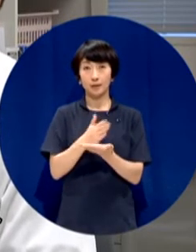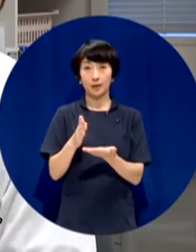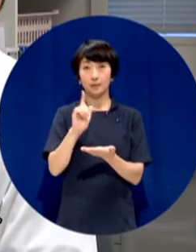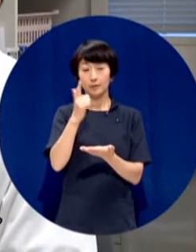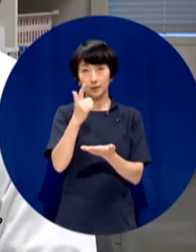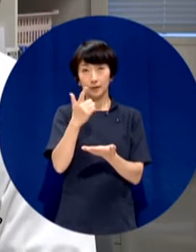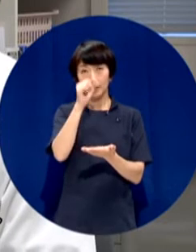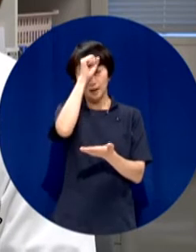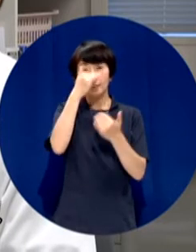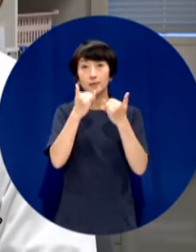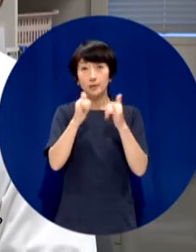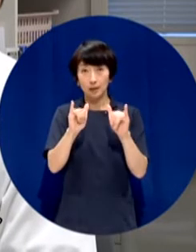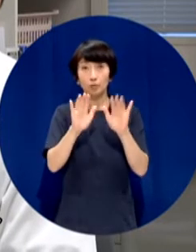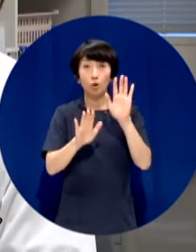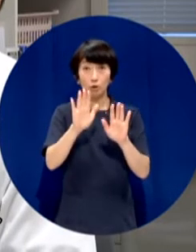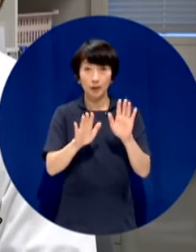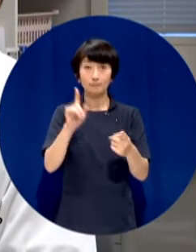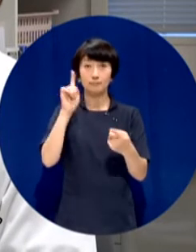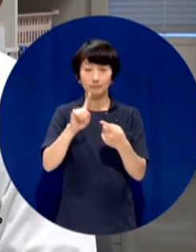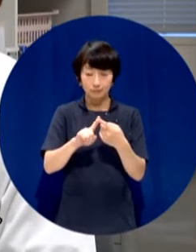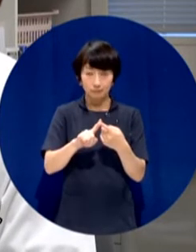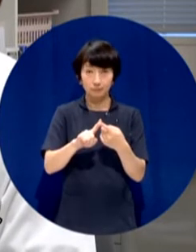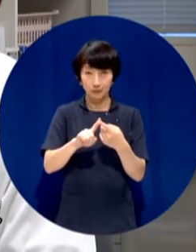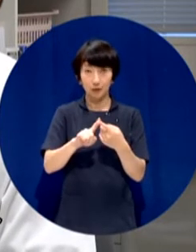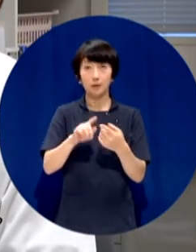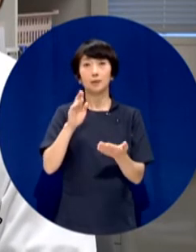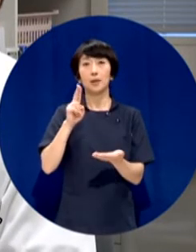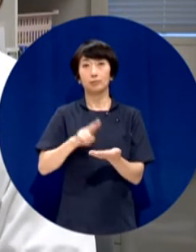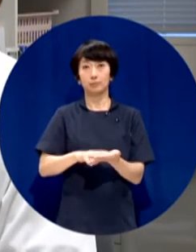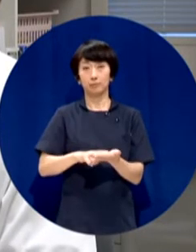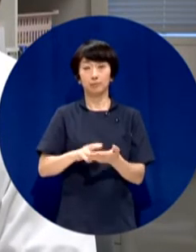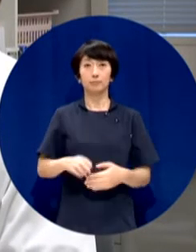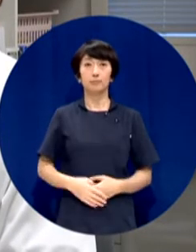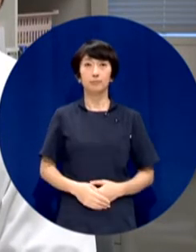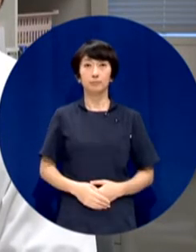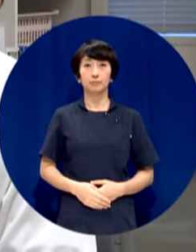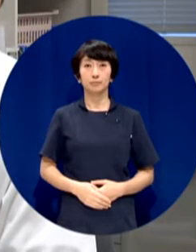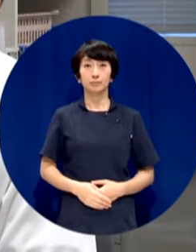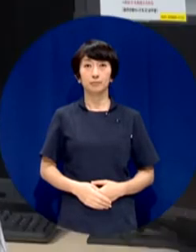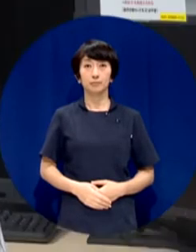際の患者さんの、全身状態とかを考えながら、治療を考えていきます。